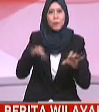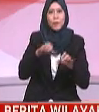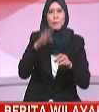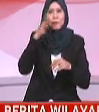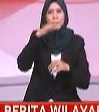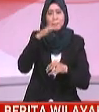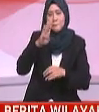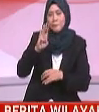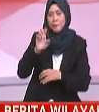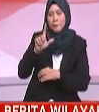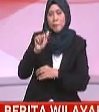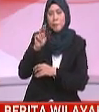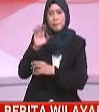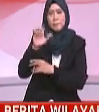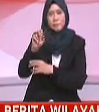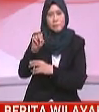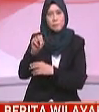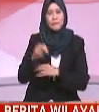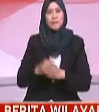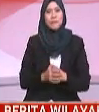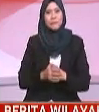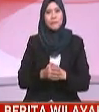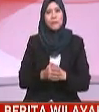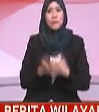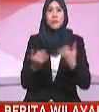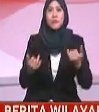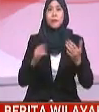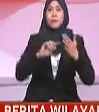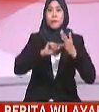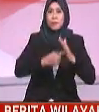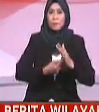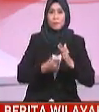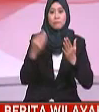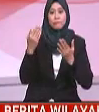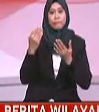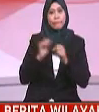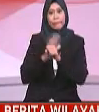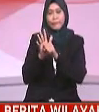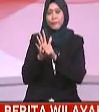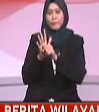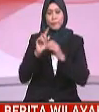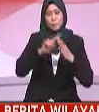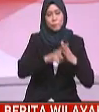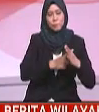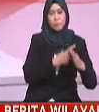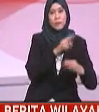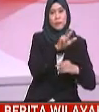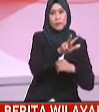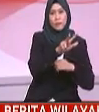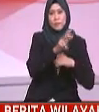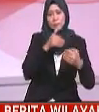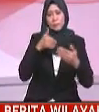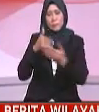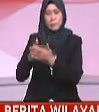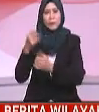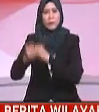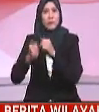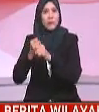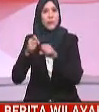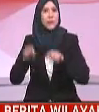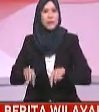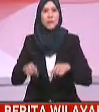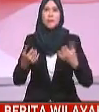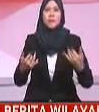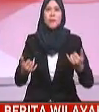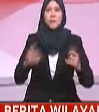Semenanjung sampai ke luar negara juga. Sejak negara dilanda COVID-19 Mac tahun lalu sehingga tahun ini, suasana